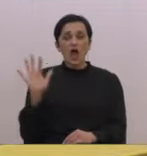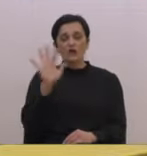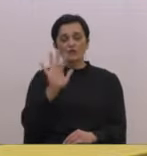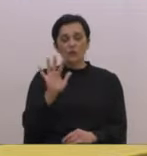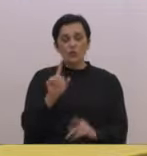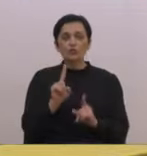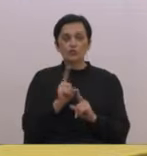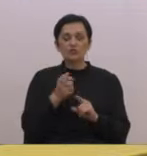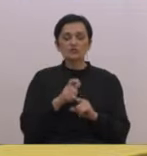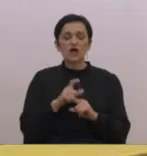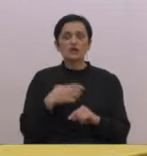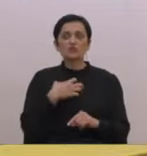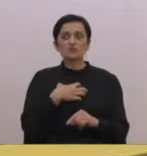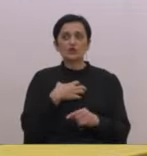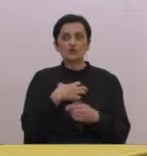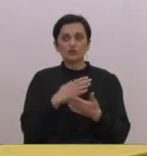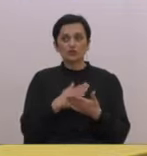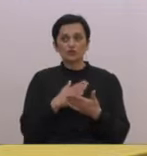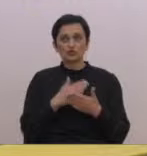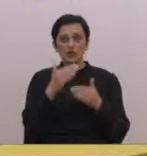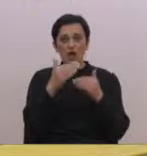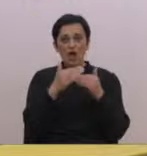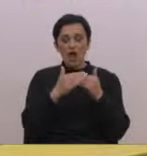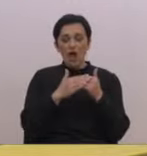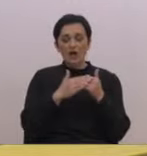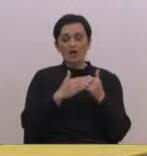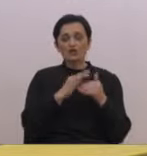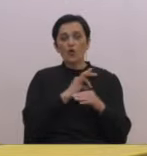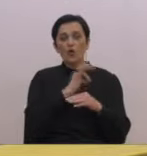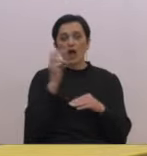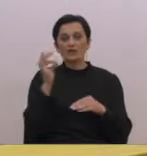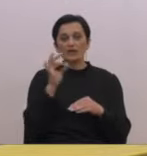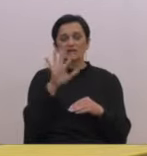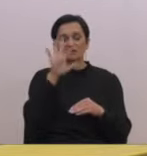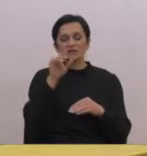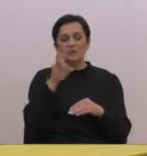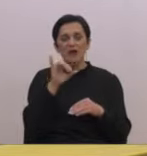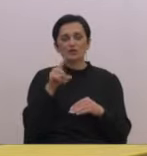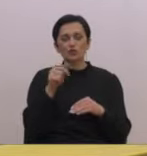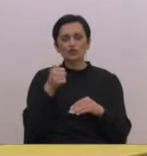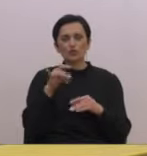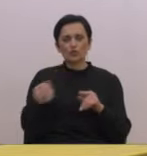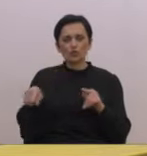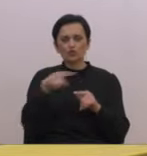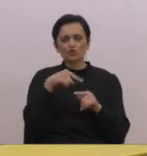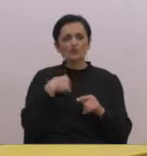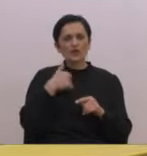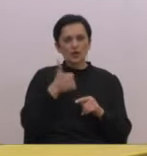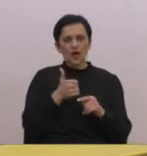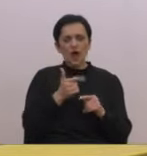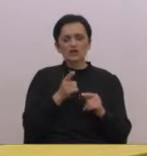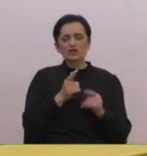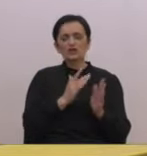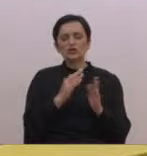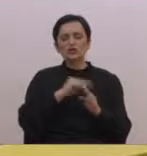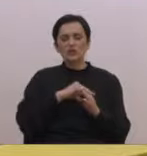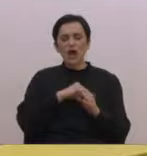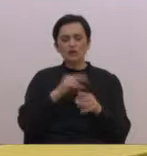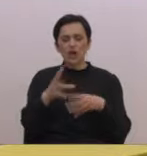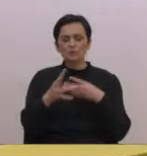ისე ძალიან მნიშვნელოვანია ახლო აღმოსავლეთი, ეს არის სპარსეთის ყურის ქვეყნები, სადაც ჩვენ ძალიან კარგი დინამიკა გვაქვს